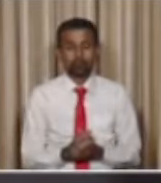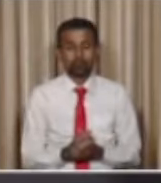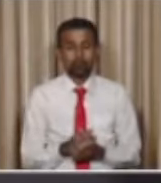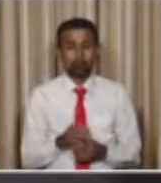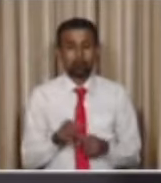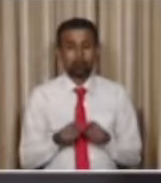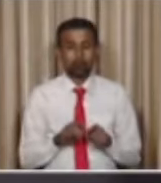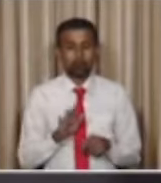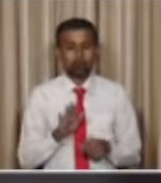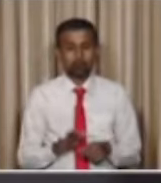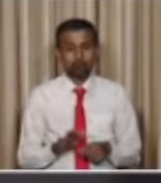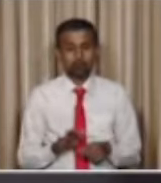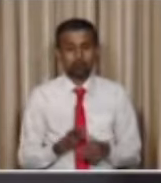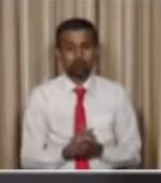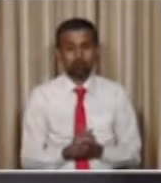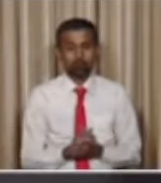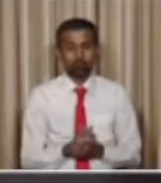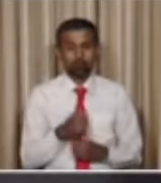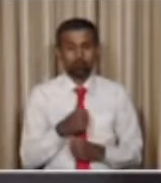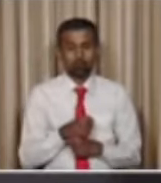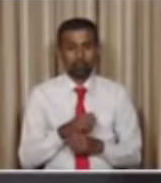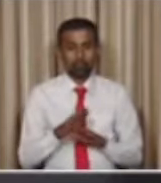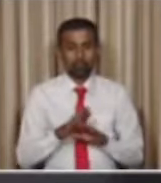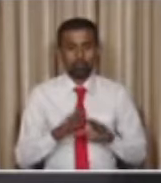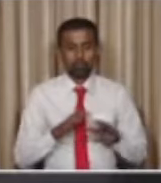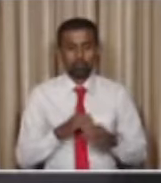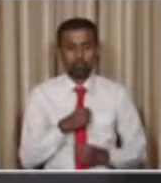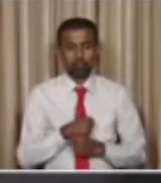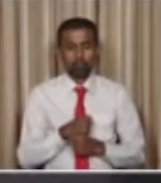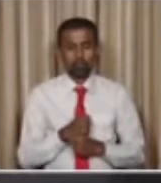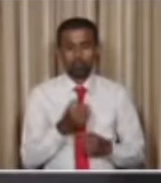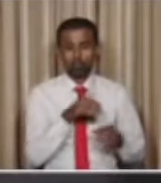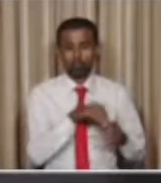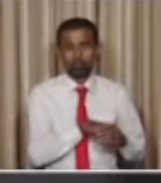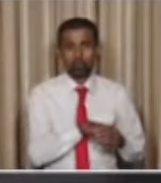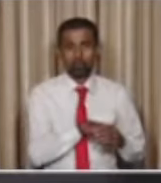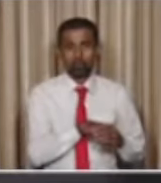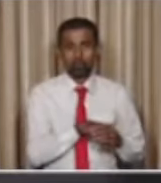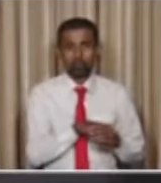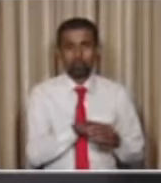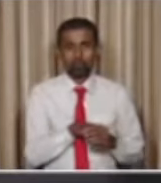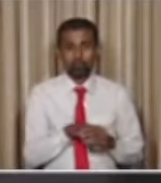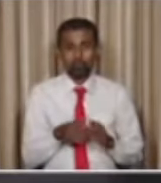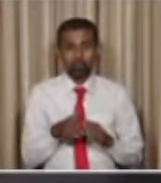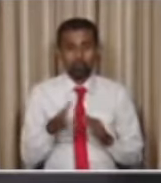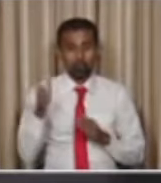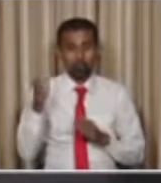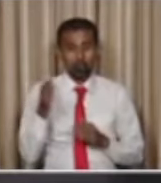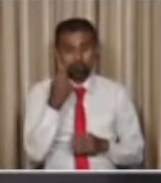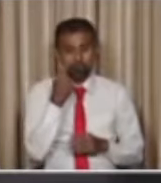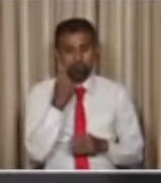ಇನ್ನುಕೊಟ ಯಹ ಪಾಲನ ರಜೆ ಅಟತೆ ದುರ ದಕಿನ